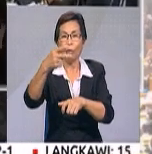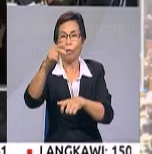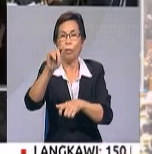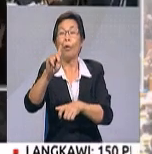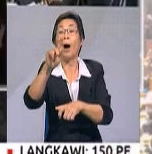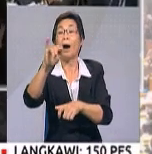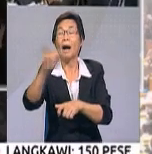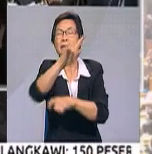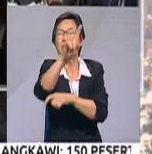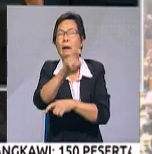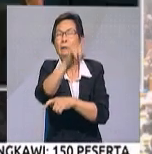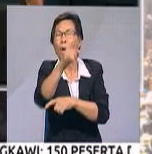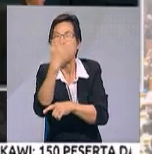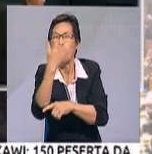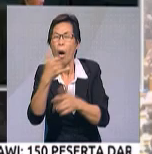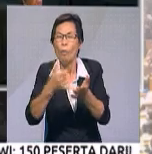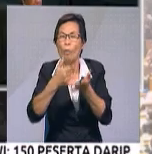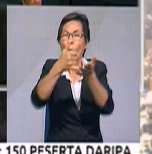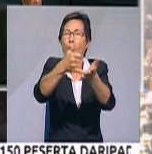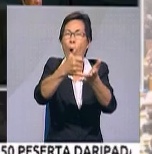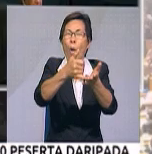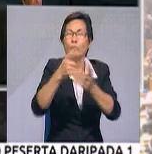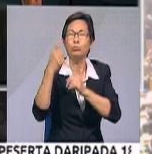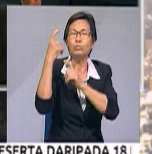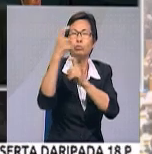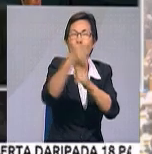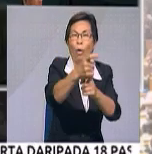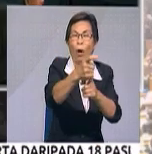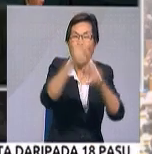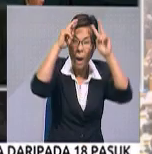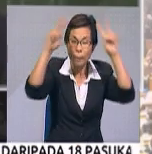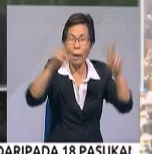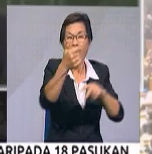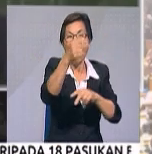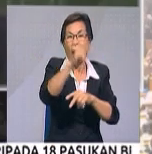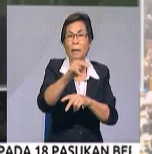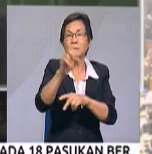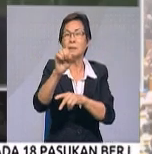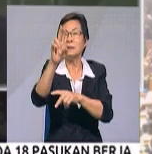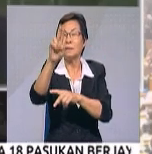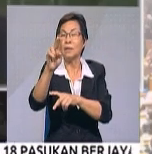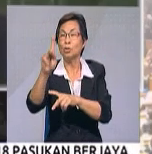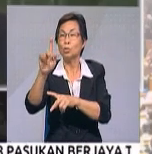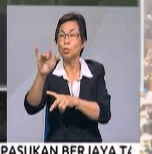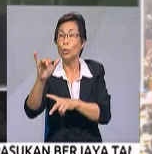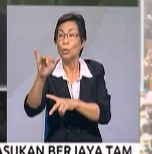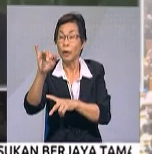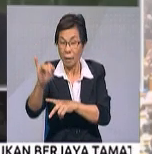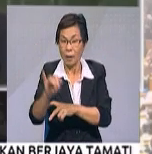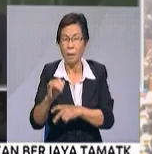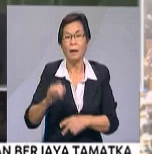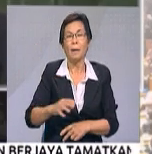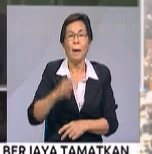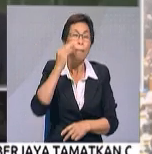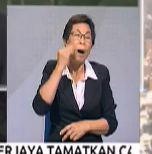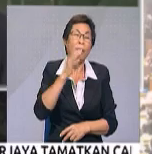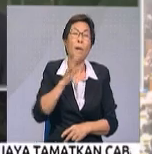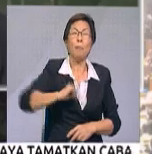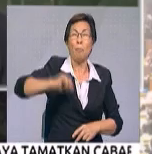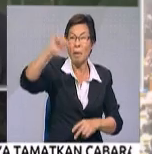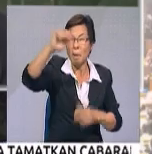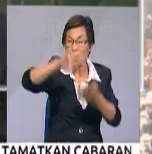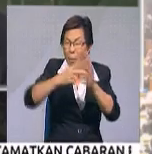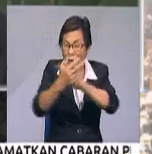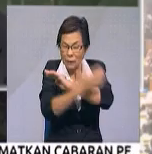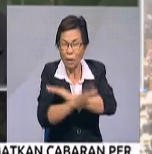Dengan mempersoal penerima Anugerah Nobel Keamanan Aung San Suu Kyi, Tun Dr. Mahathir menegaskan merdeka tidak bererti sebuah